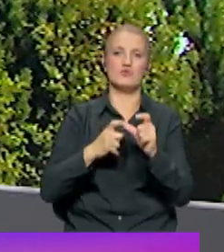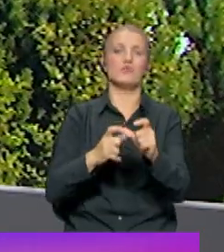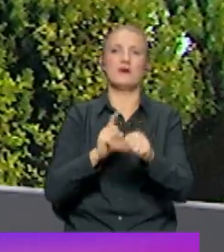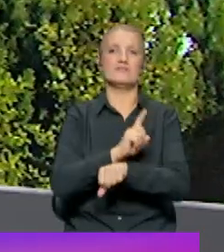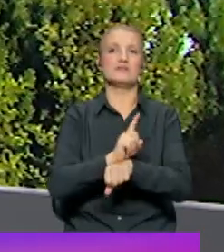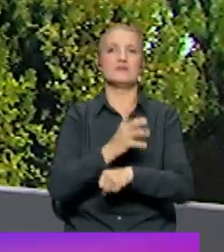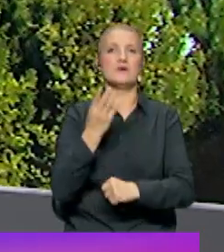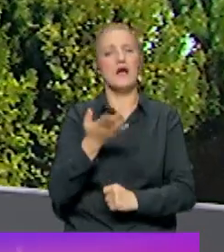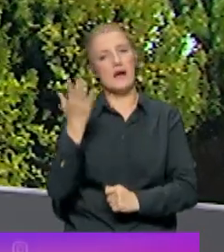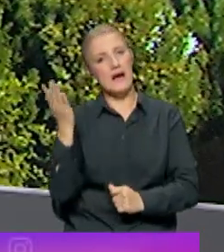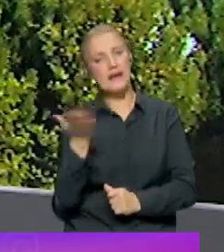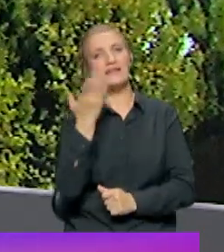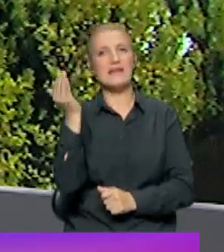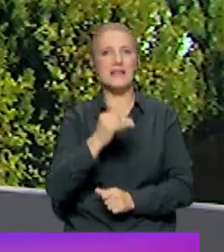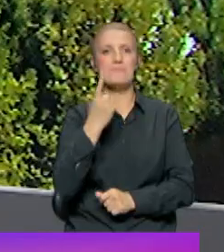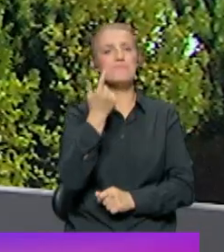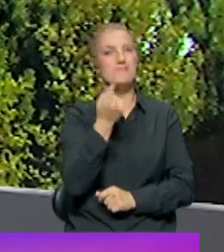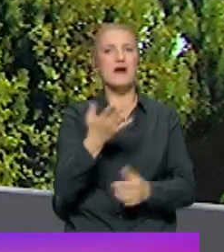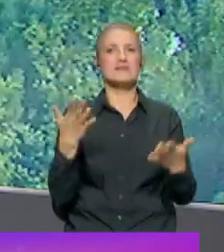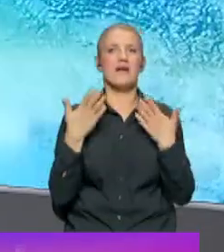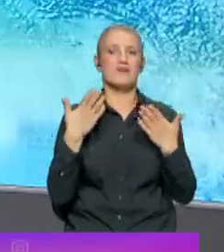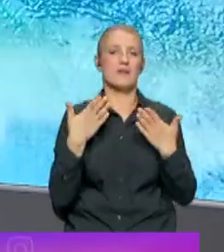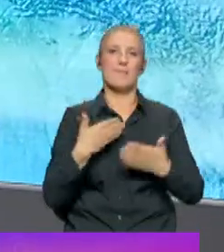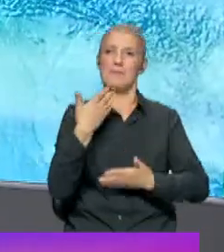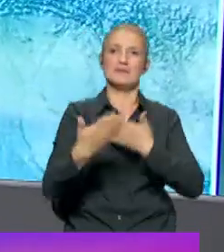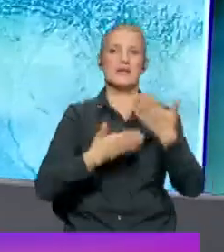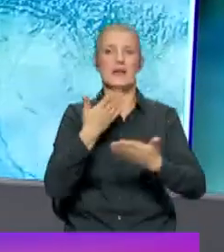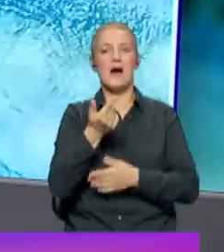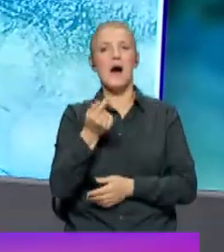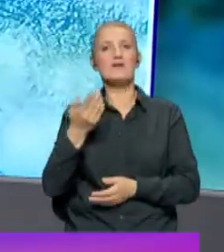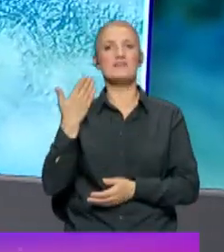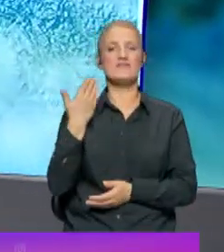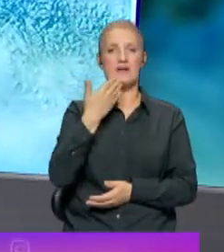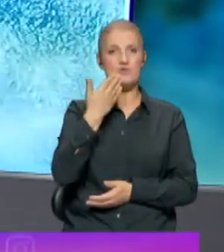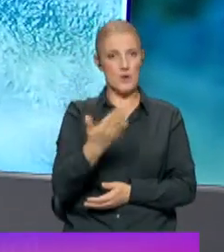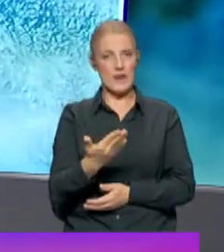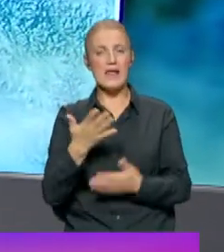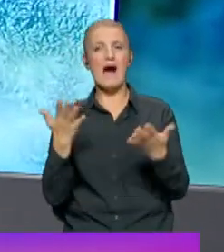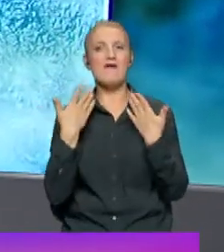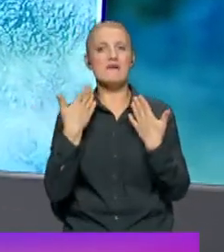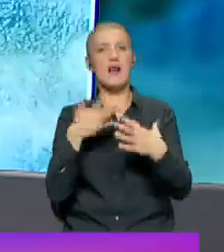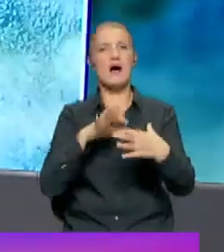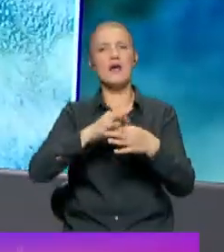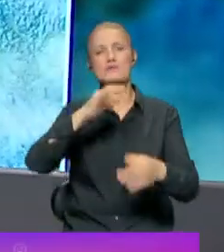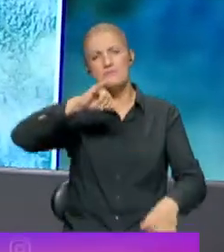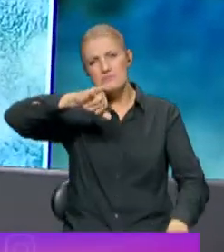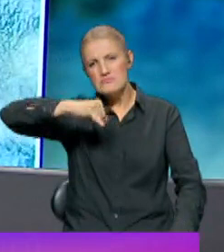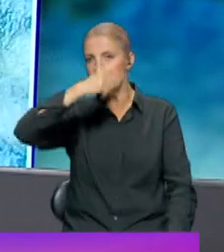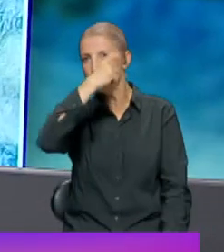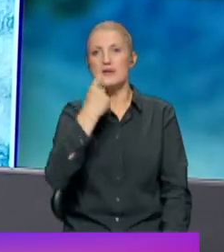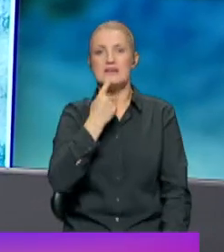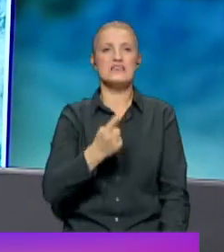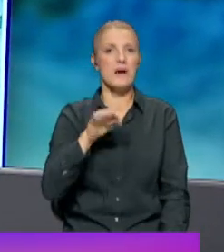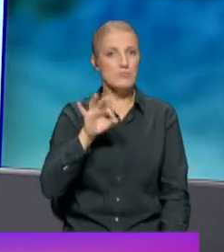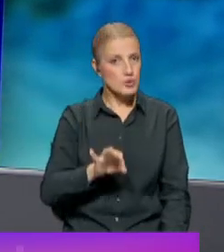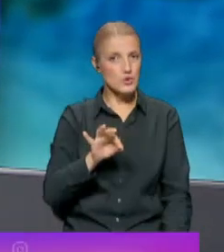sorma fırsatımız olacak Hadi gelin biraz havadan bahsedelim Az evvel de söyledim hava ile ilgili aşırı sıcak diyeceğim bugün